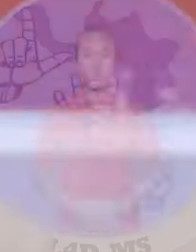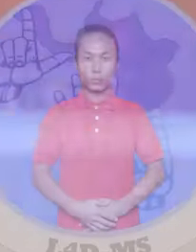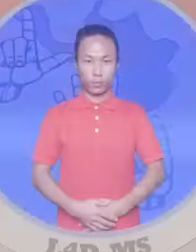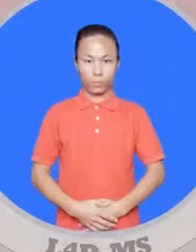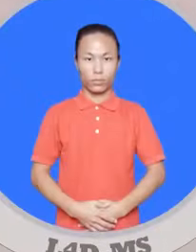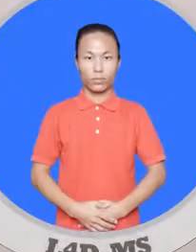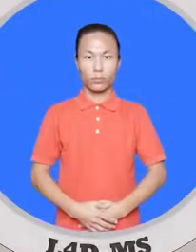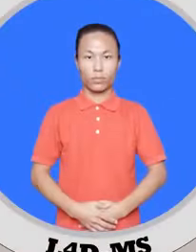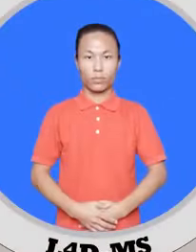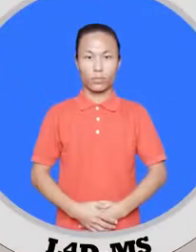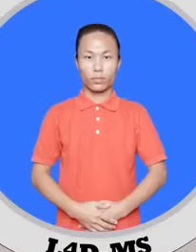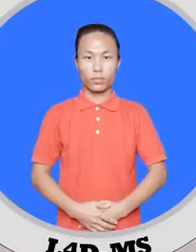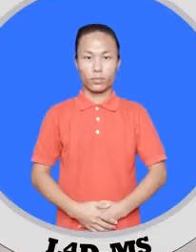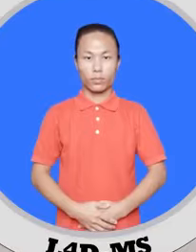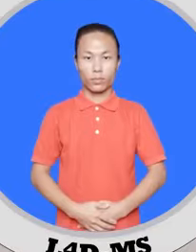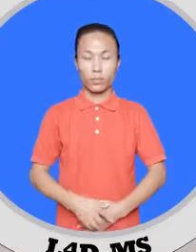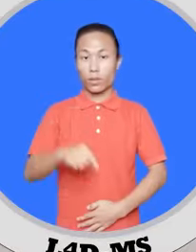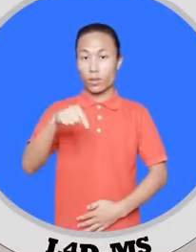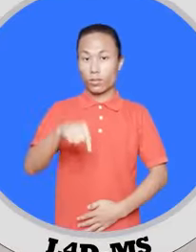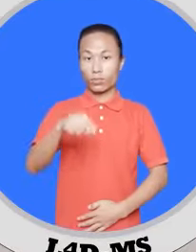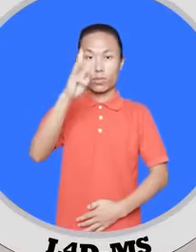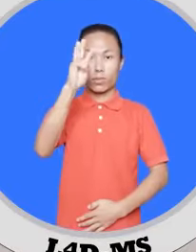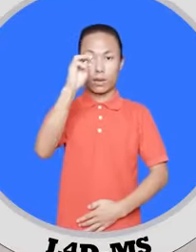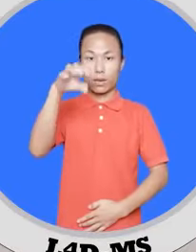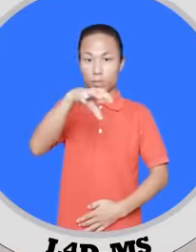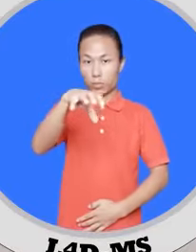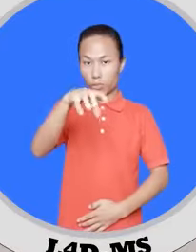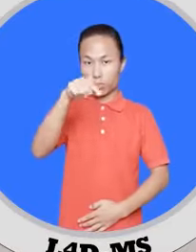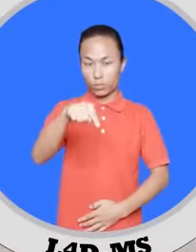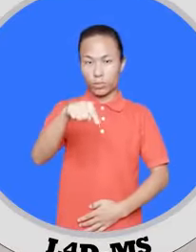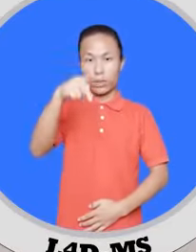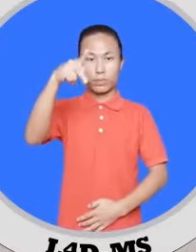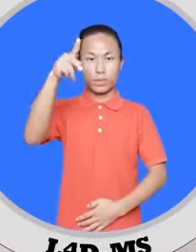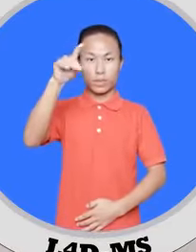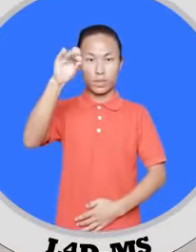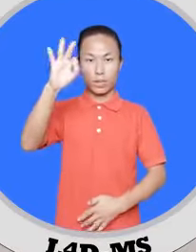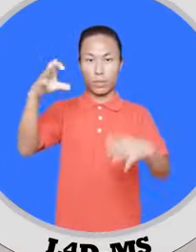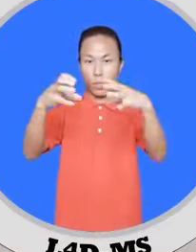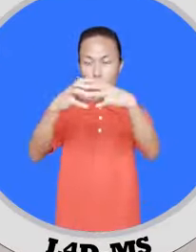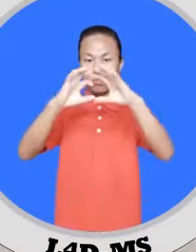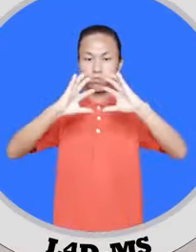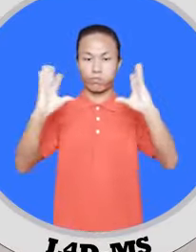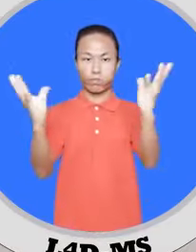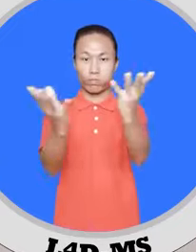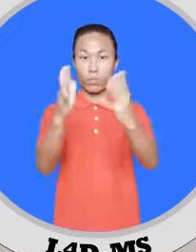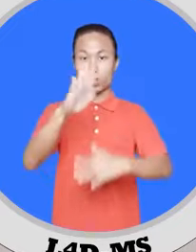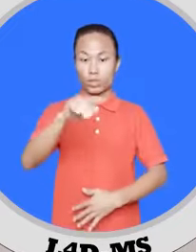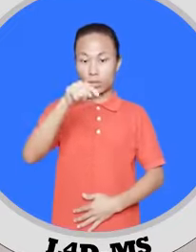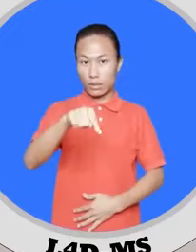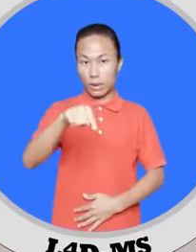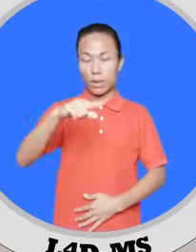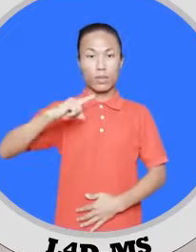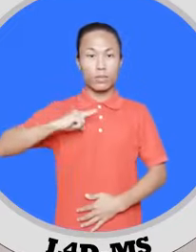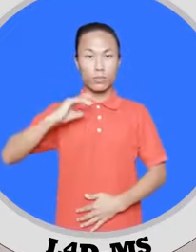မန္တလေးမြို့ကိုပြည်သူ့ကာကွယ်ရေးတပ် PDF တွေကဝိုင်းရံထားတဲ့အတွက်စစ်ကောင်စီကတော့မြို့ထဲမှာလုံခြုံရေးတွေတင်း